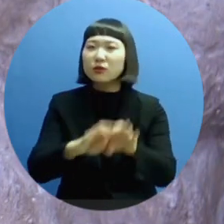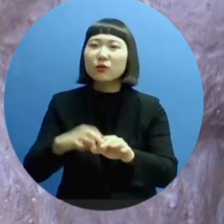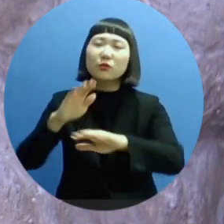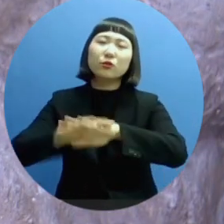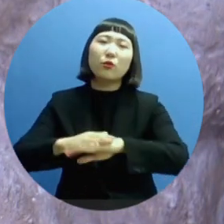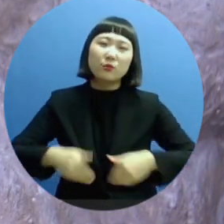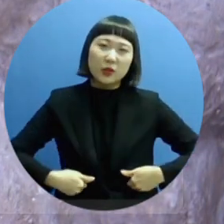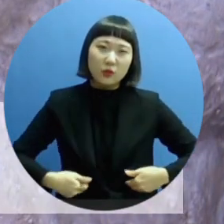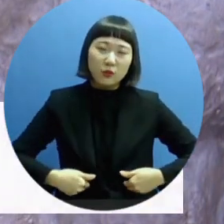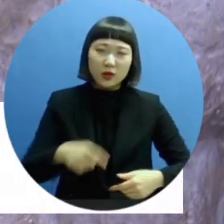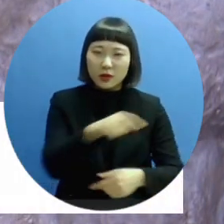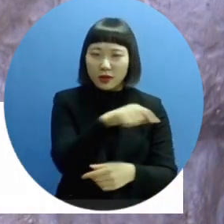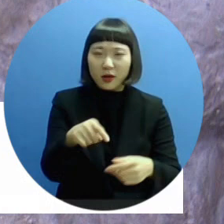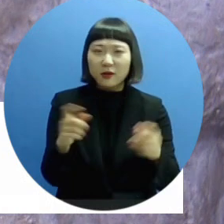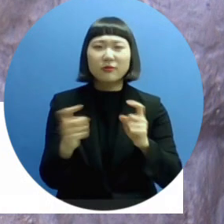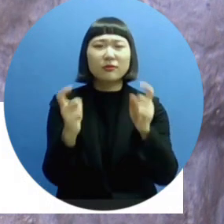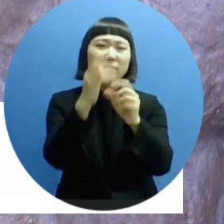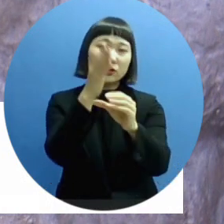딱히 조형물인데